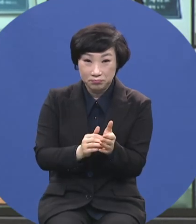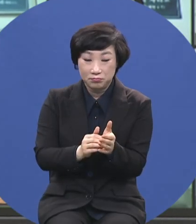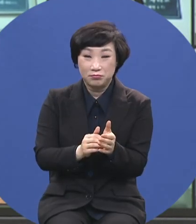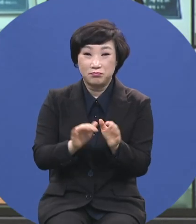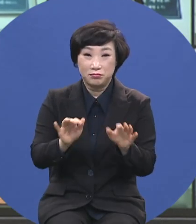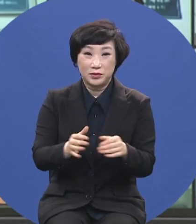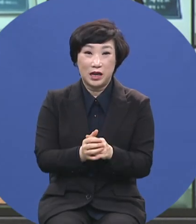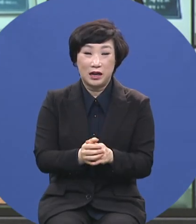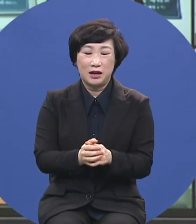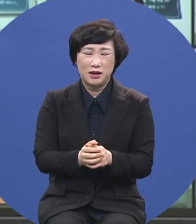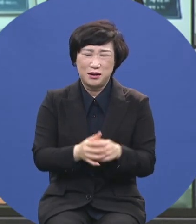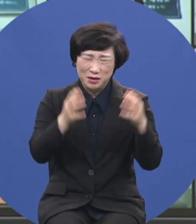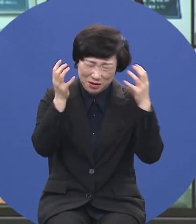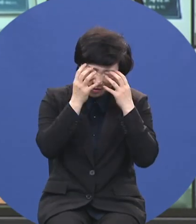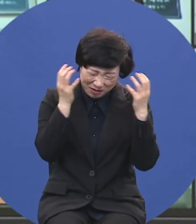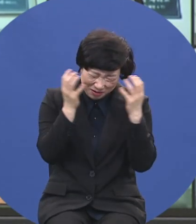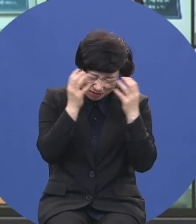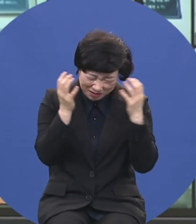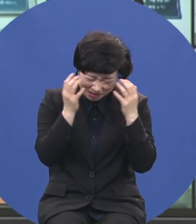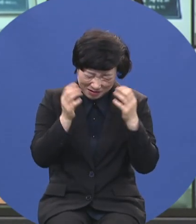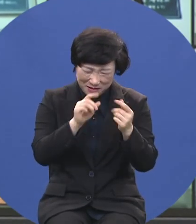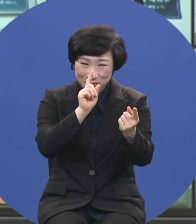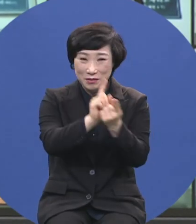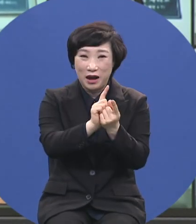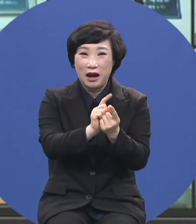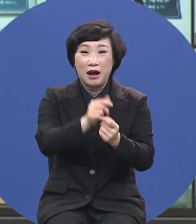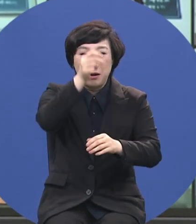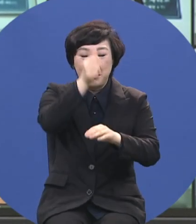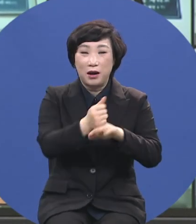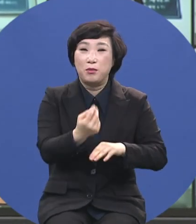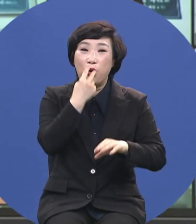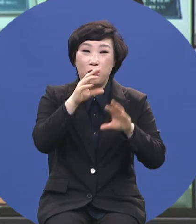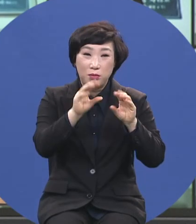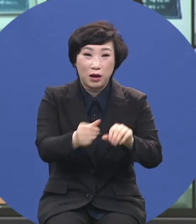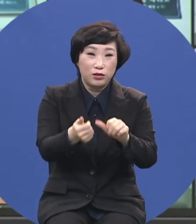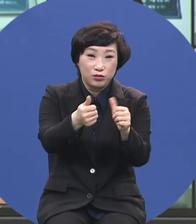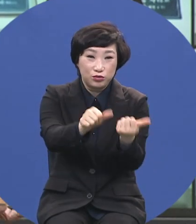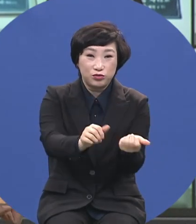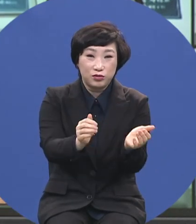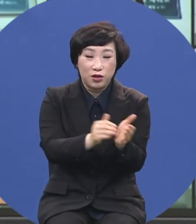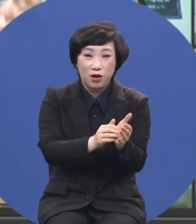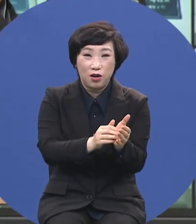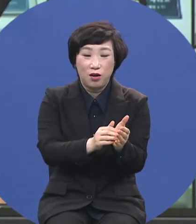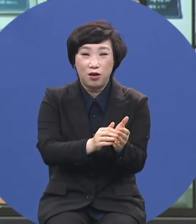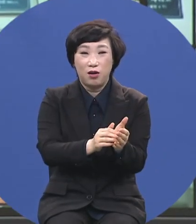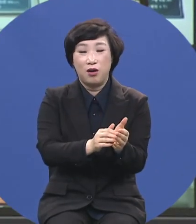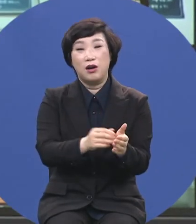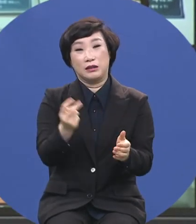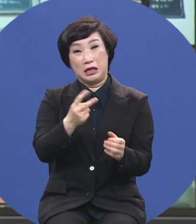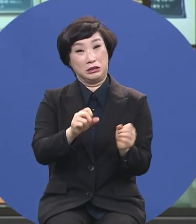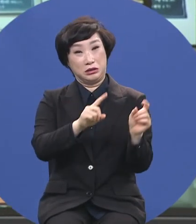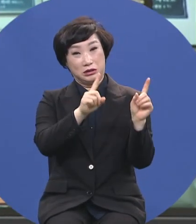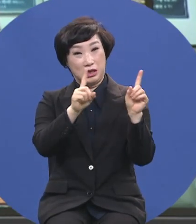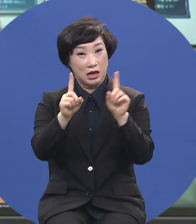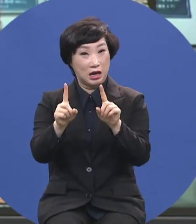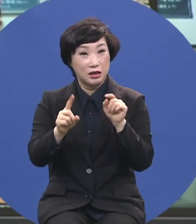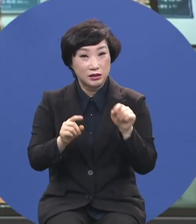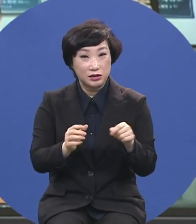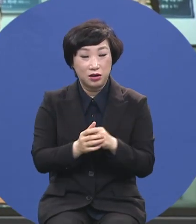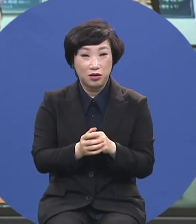온갖 고통을 당하고 목숨이 끊어져 그리고 다시 사는